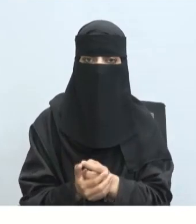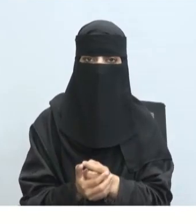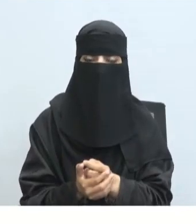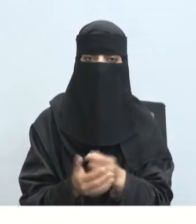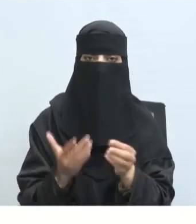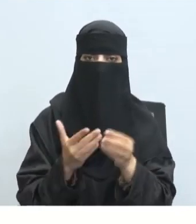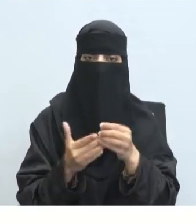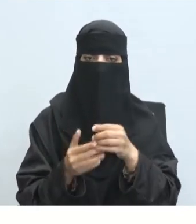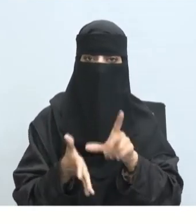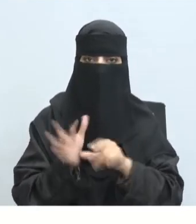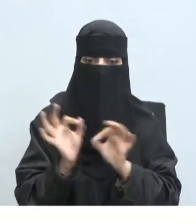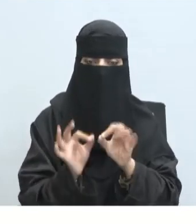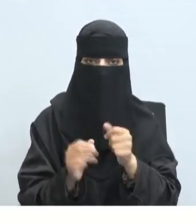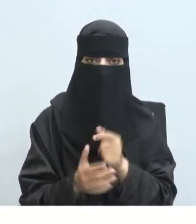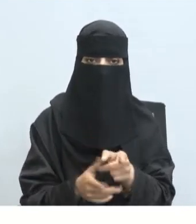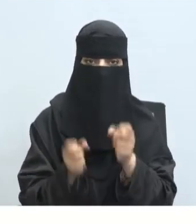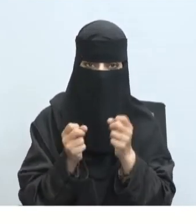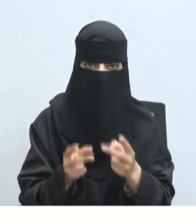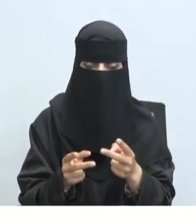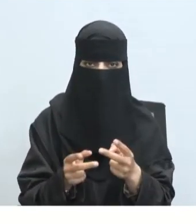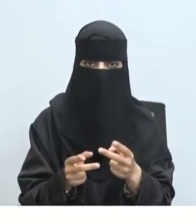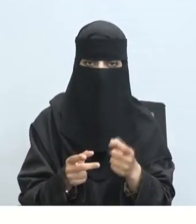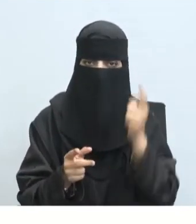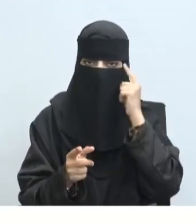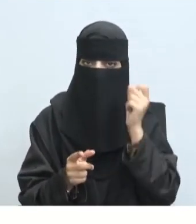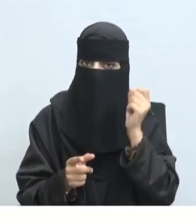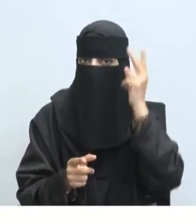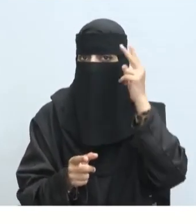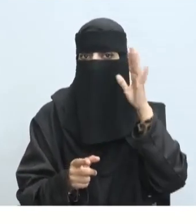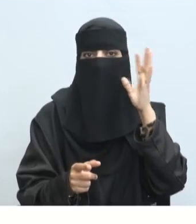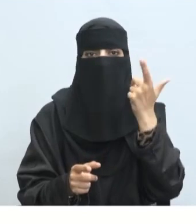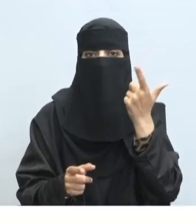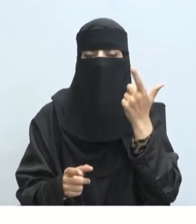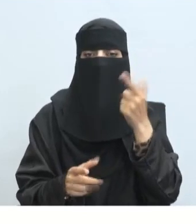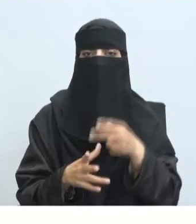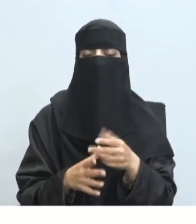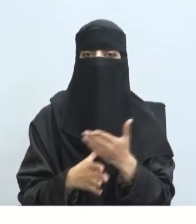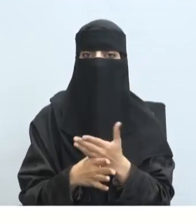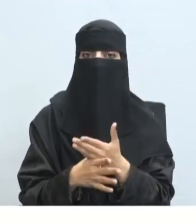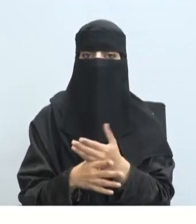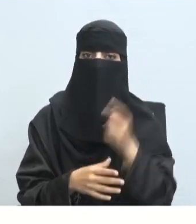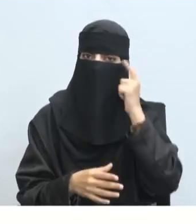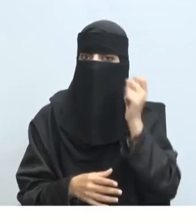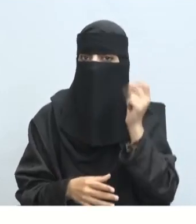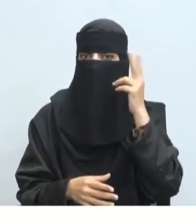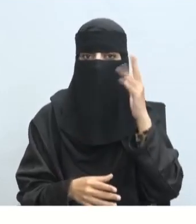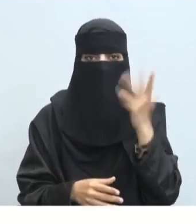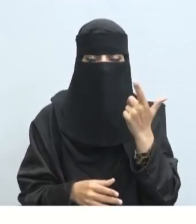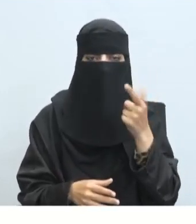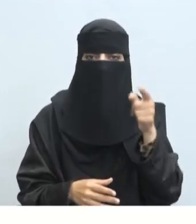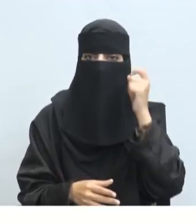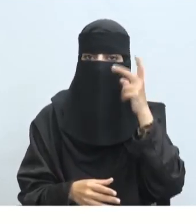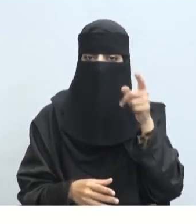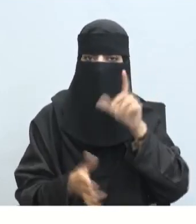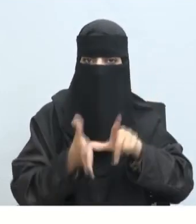هنالك عده مراحل هذ هذه المراحل تبدا في العصف الذهني اولا نبدا في عصف الذهني والعصف